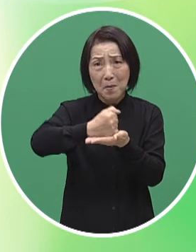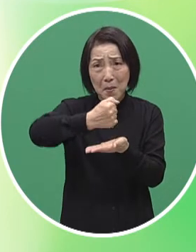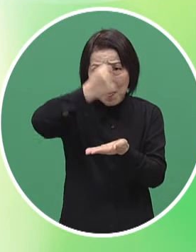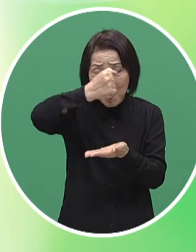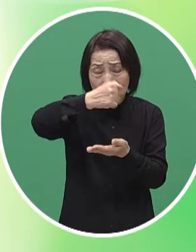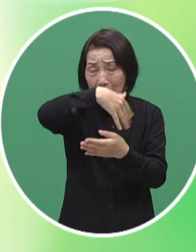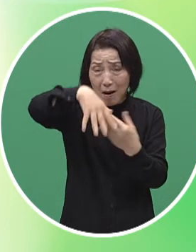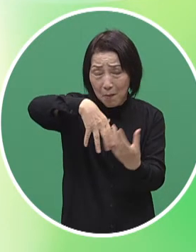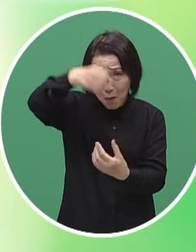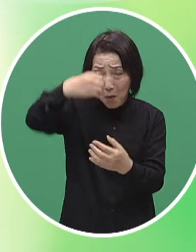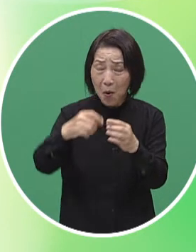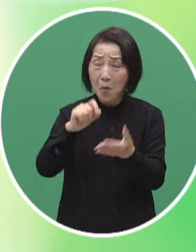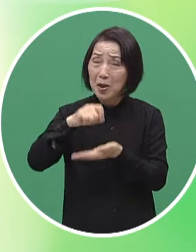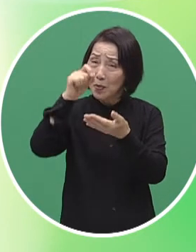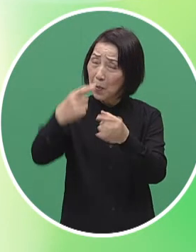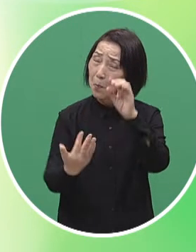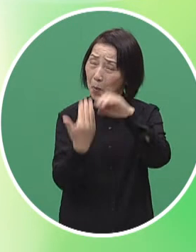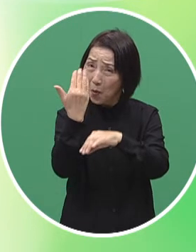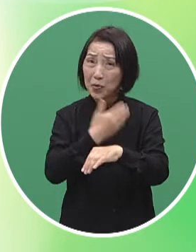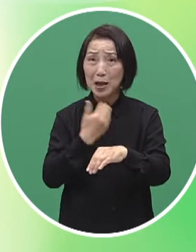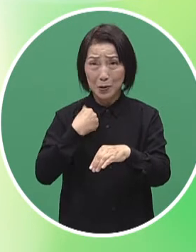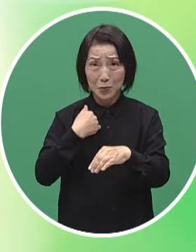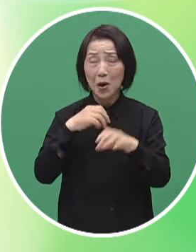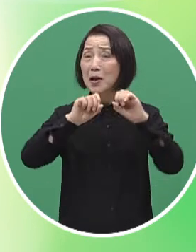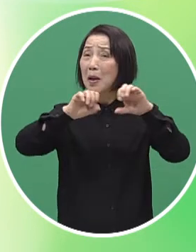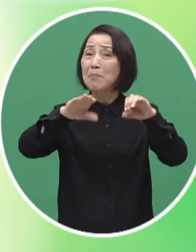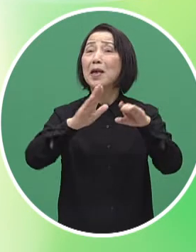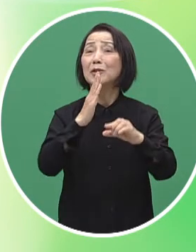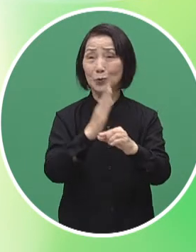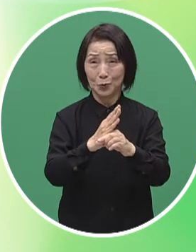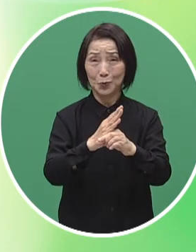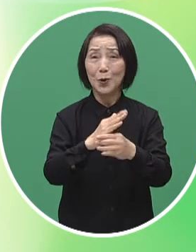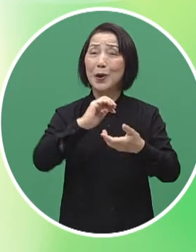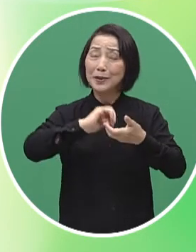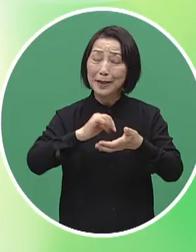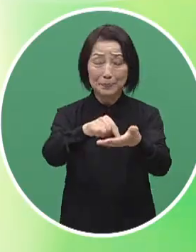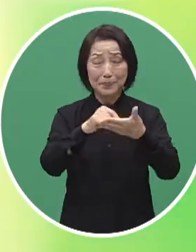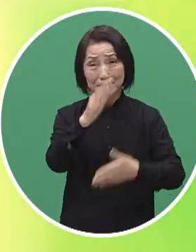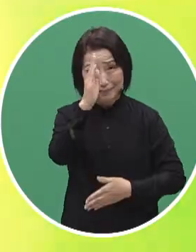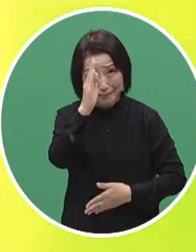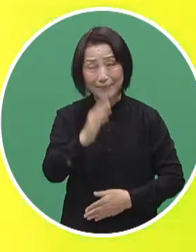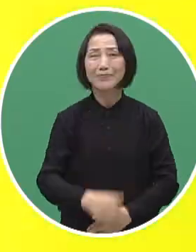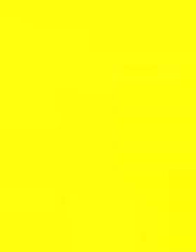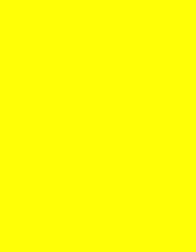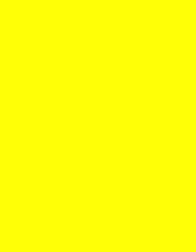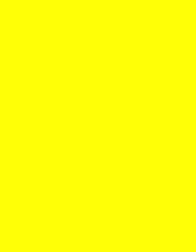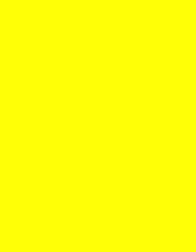が当たるキャンペーンを実施していますぜひ参加してください